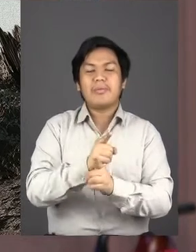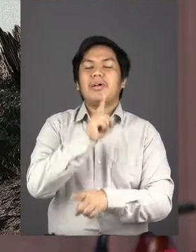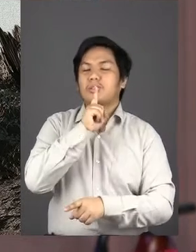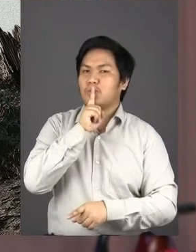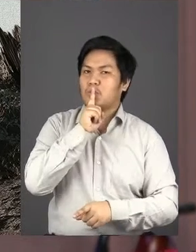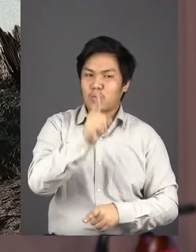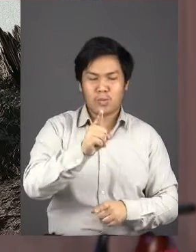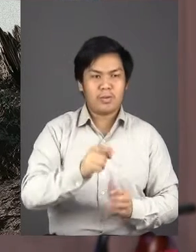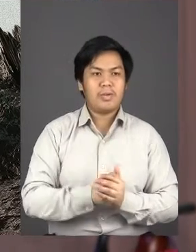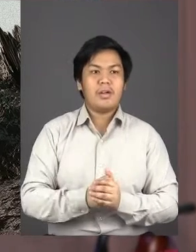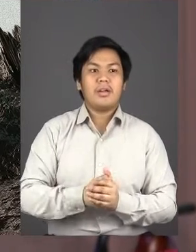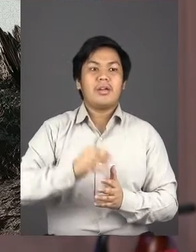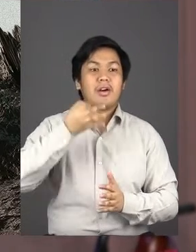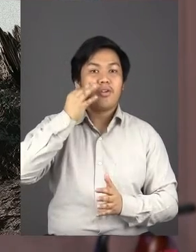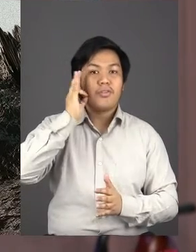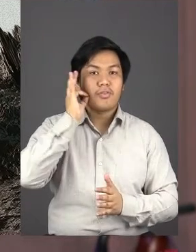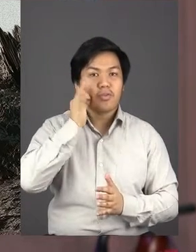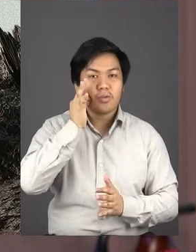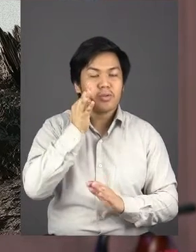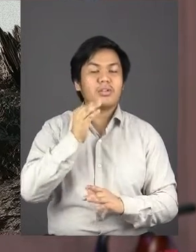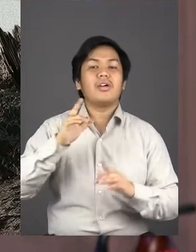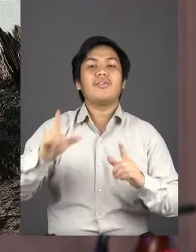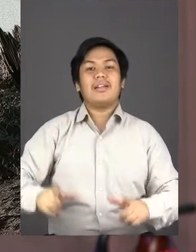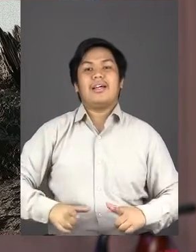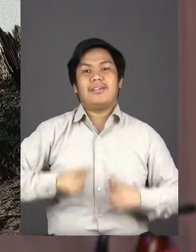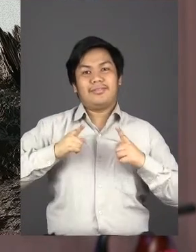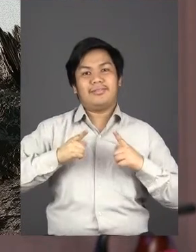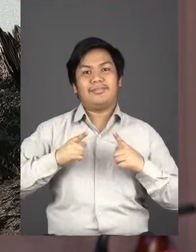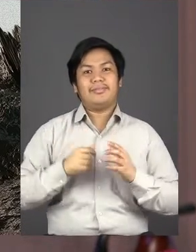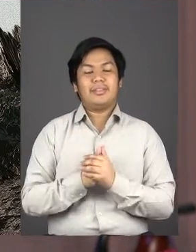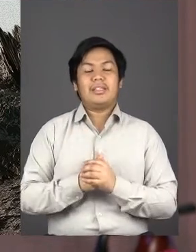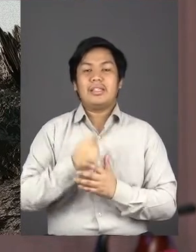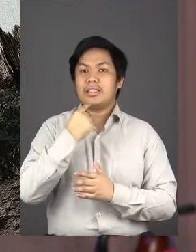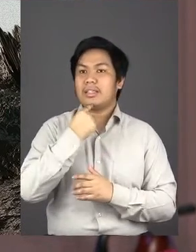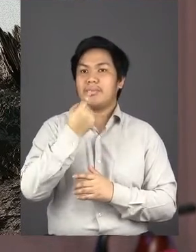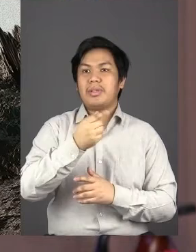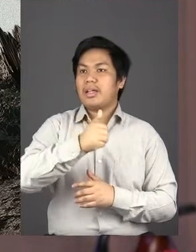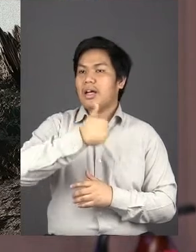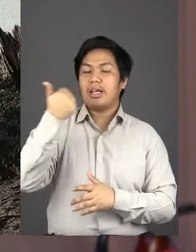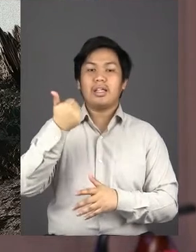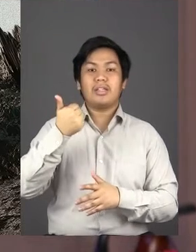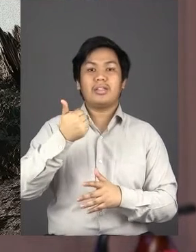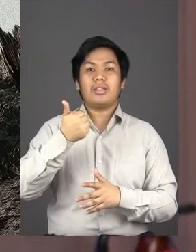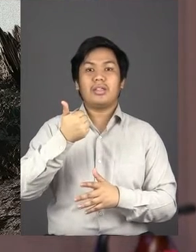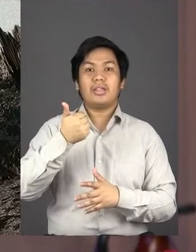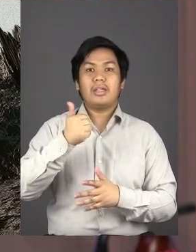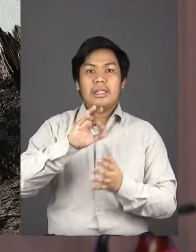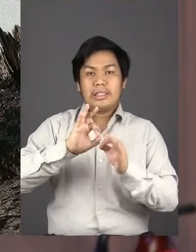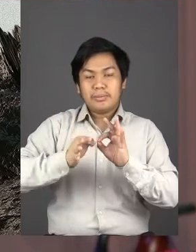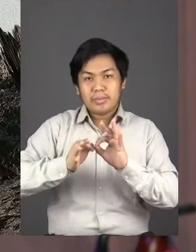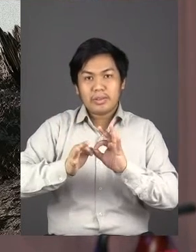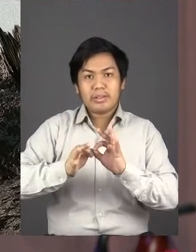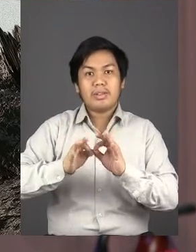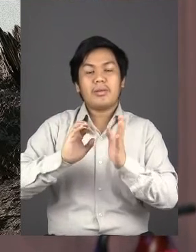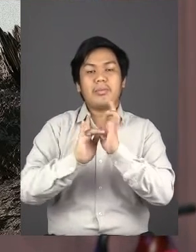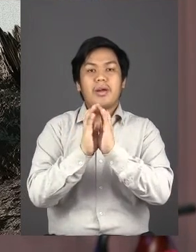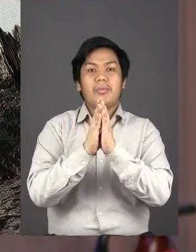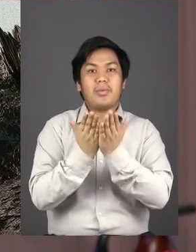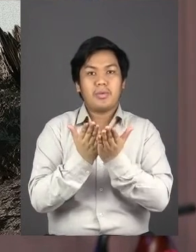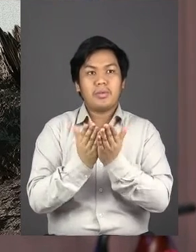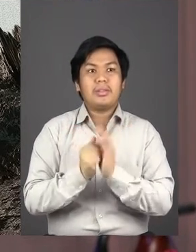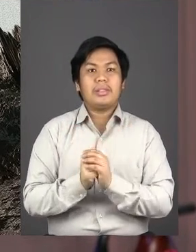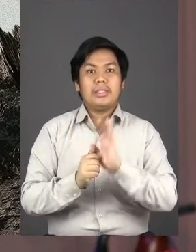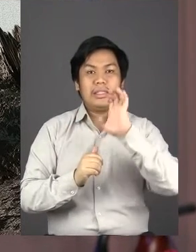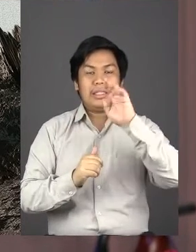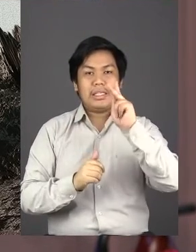For the fruit of light. Ang sabi sa ibang version ng English Bible, specifically in